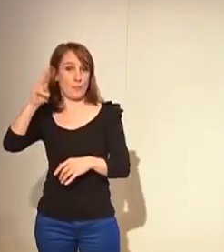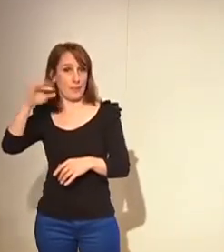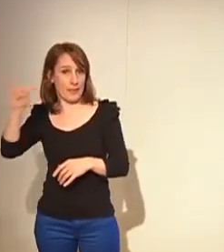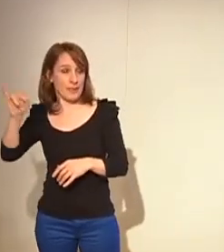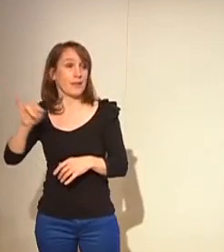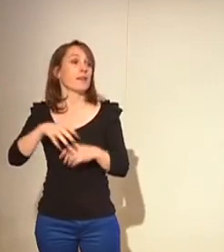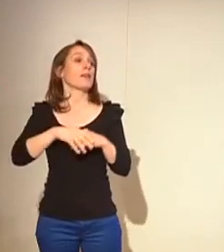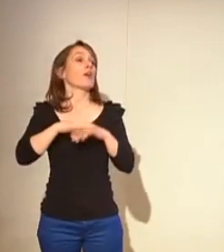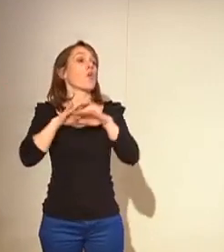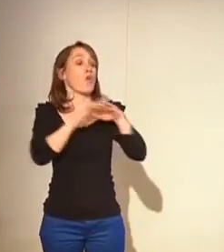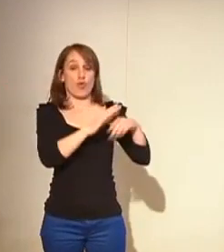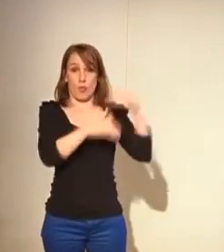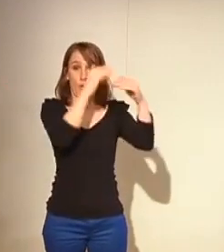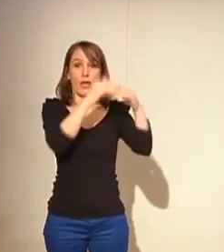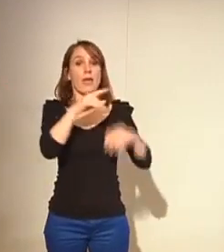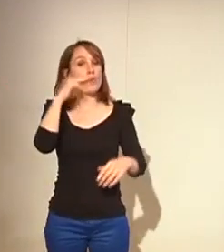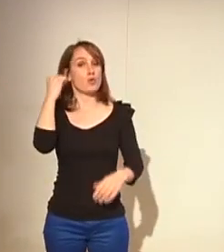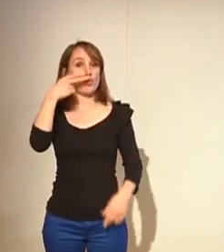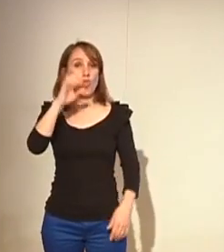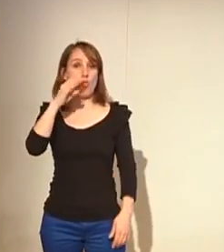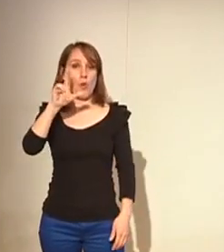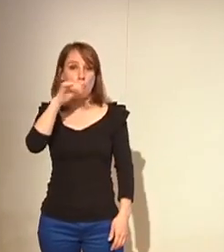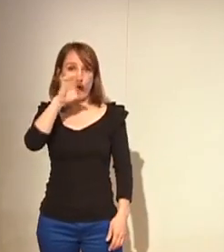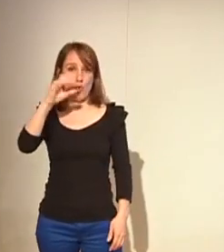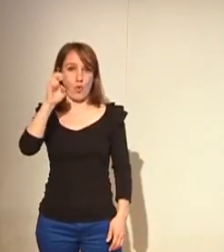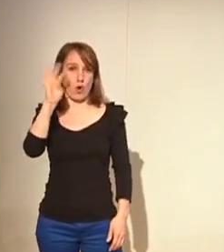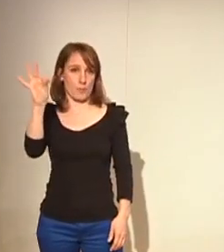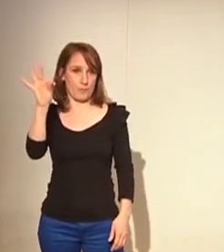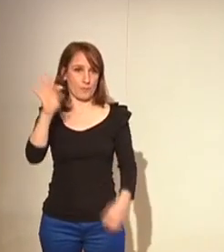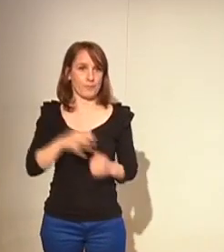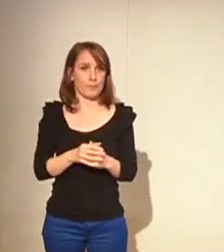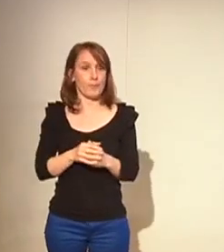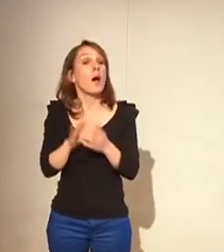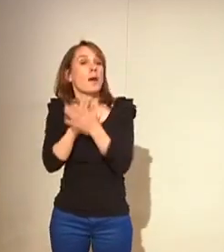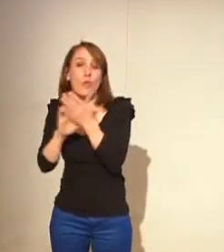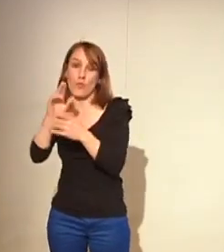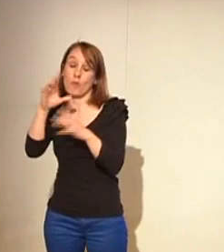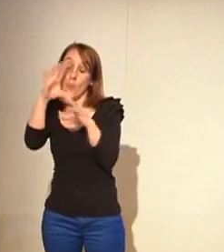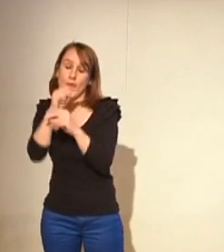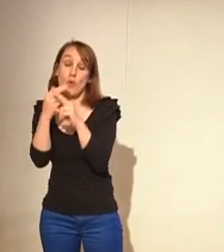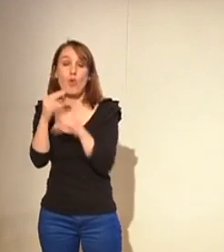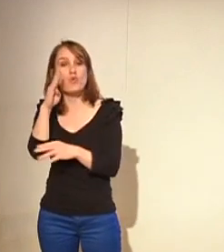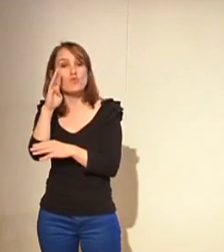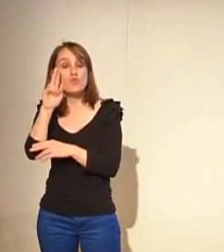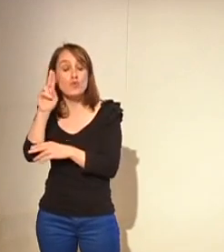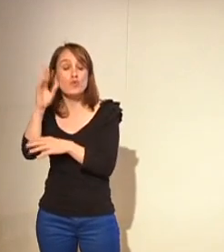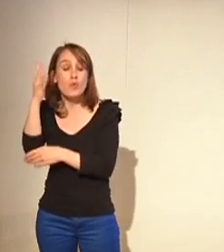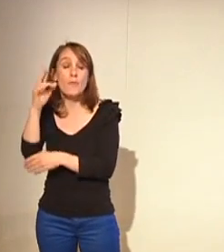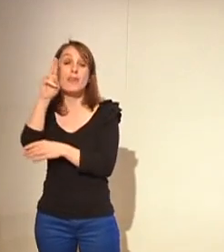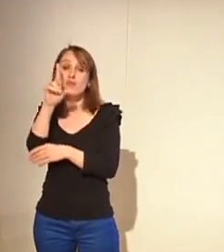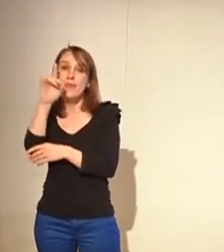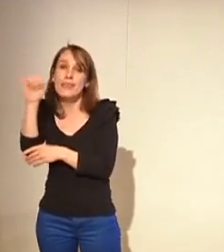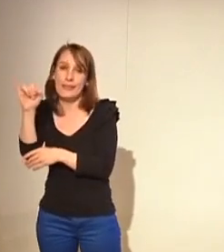pour la gauche et le progrès udi pardon en